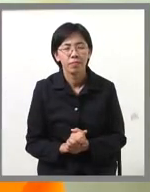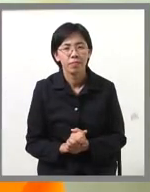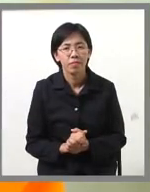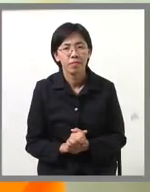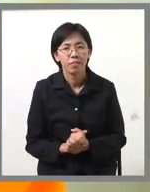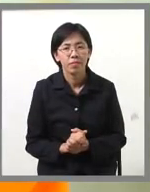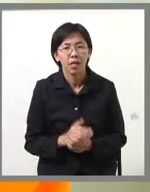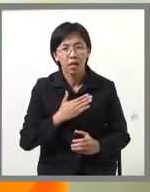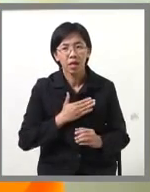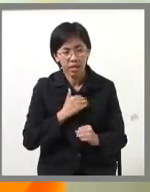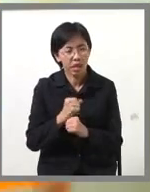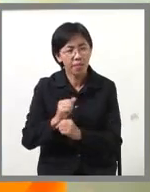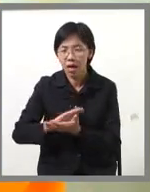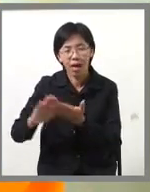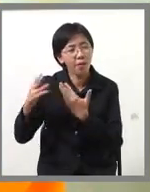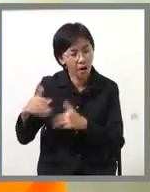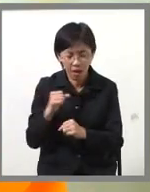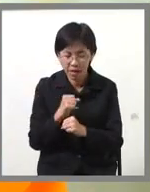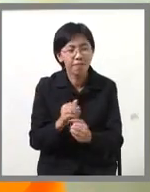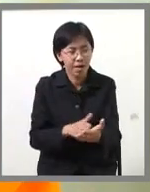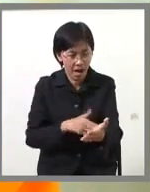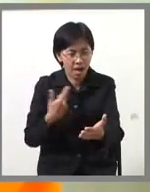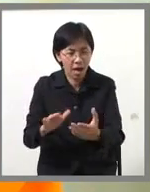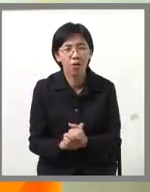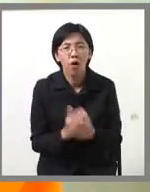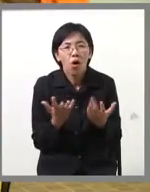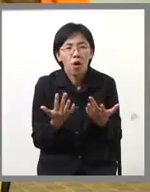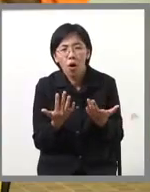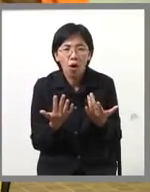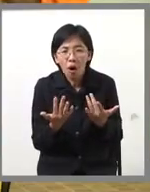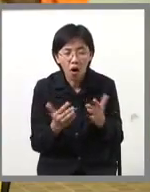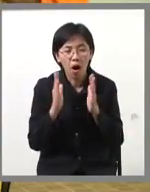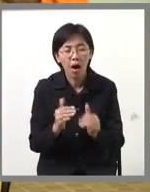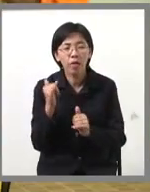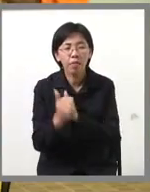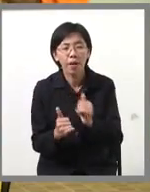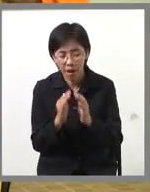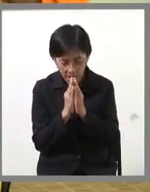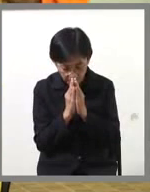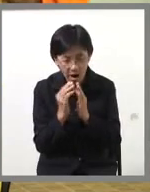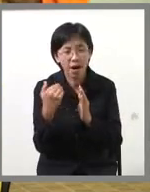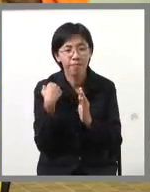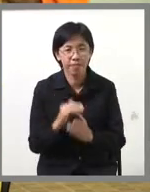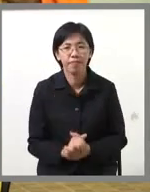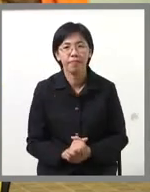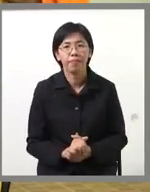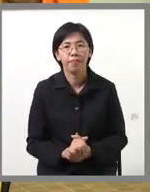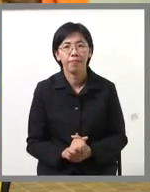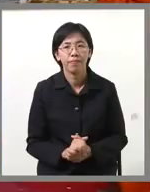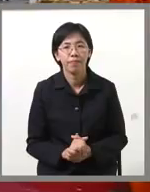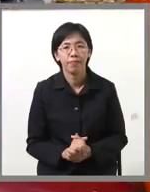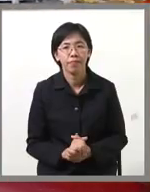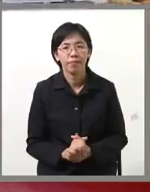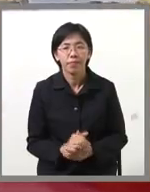ที่จะขึ้นไปบริสารเนี่ยองค์นี้เราสลักมาเสร็จมานานแล้วตอนนี้ก็ตั้งให้คนไปสักการะบูชาปิดท